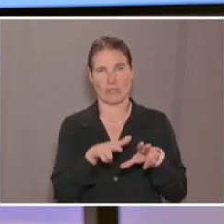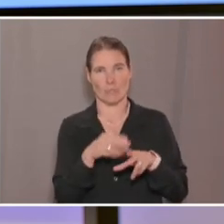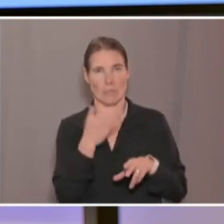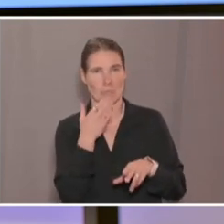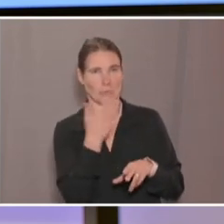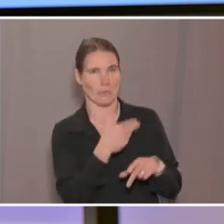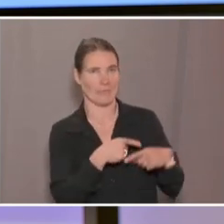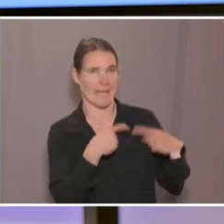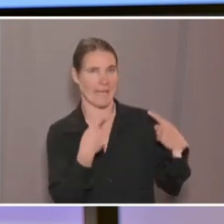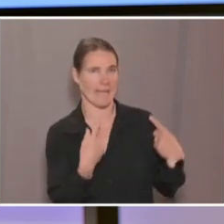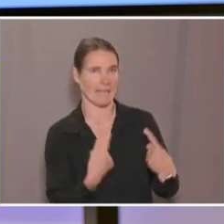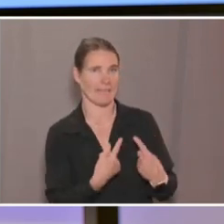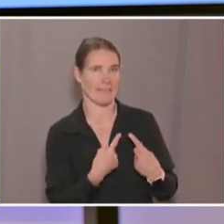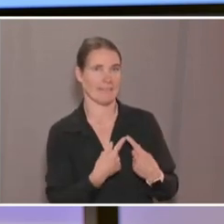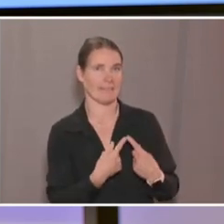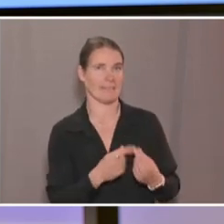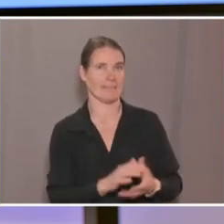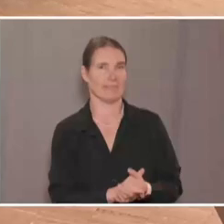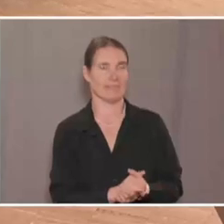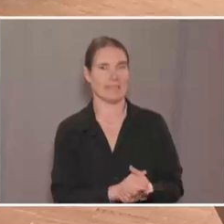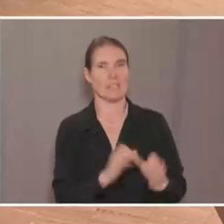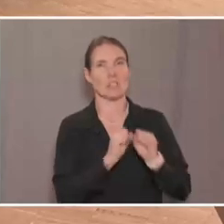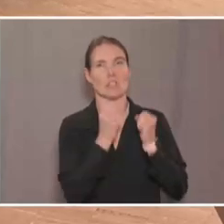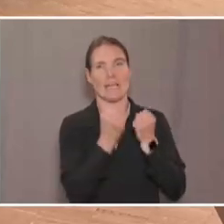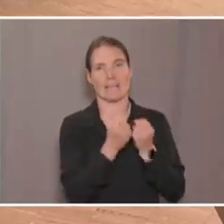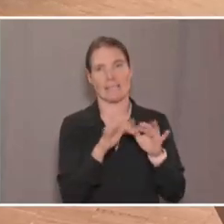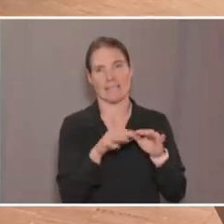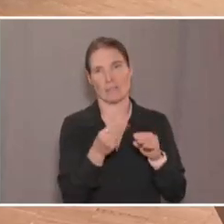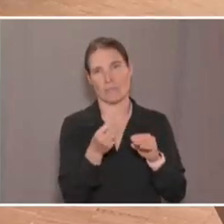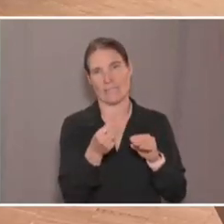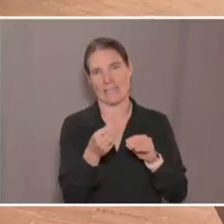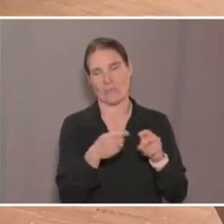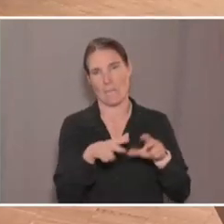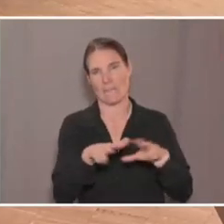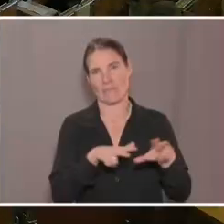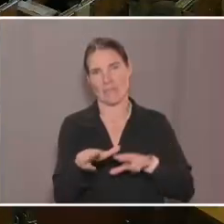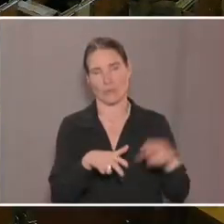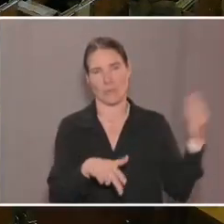sehr herzlich Dr. Silke Torp, Staatssekretärin im Finanzministerium. Bitte schön.